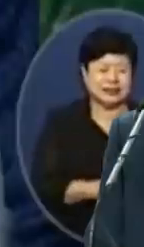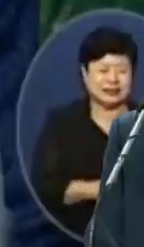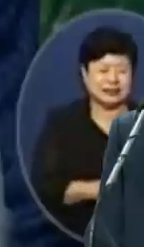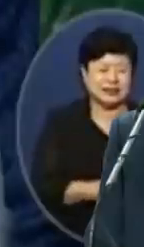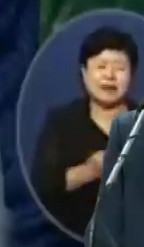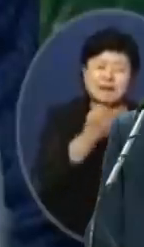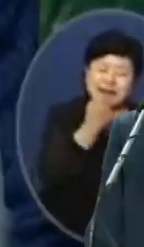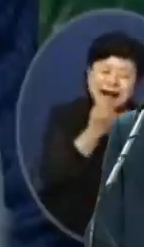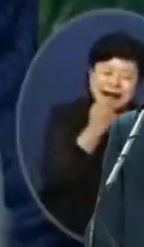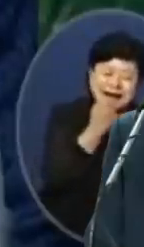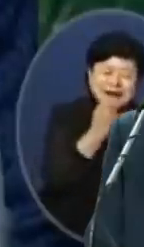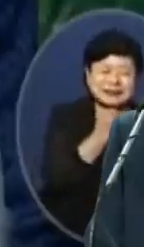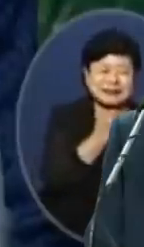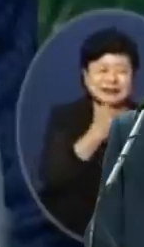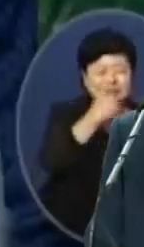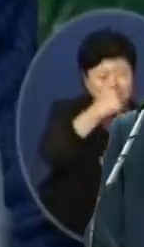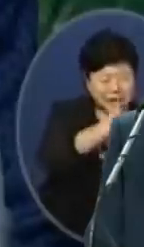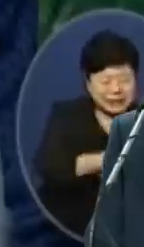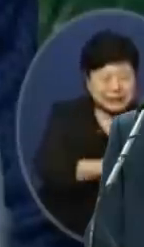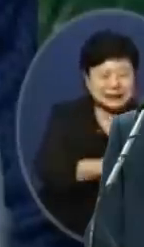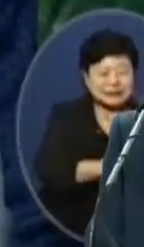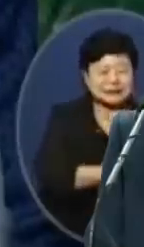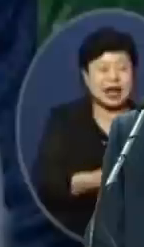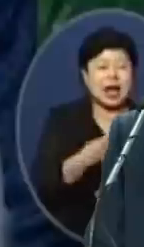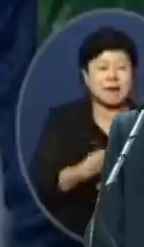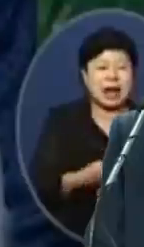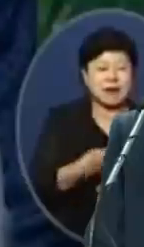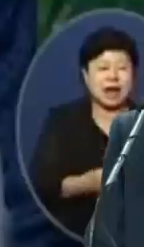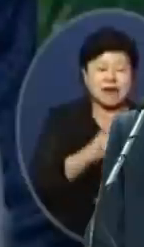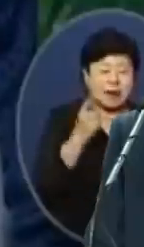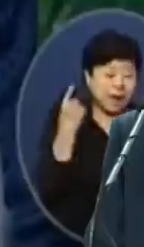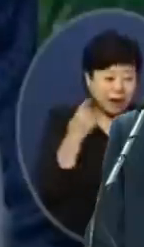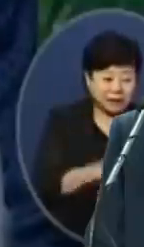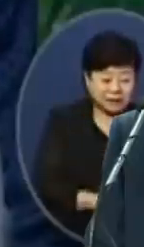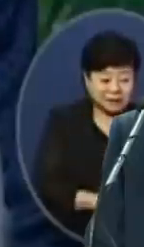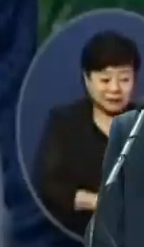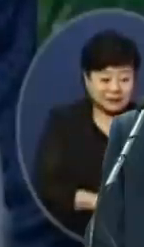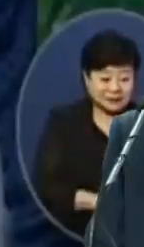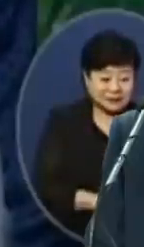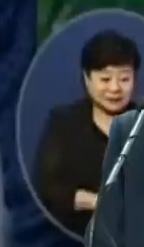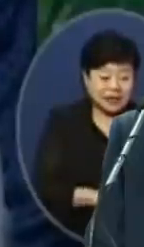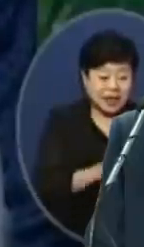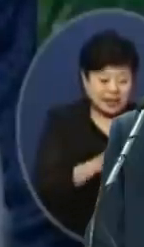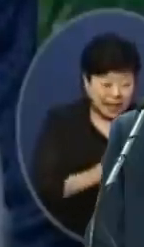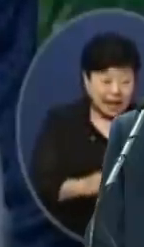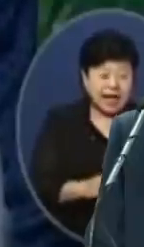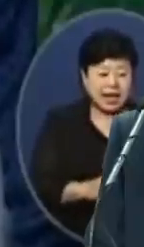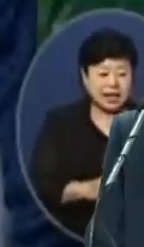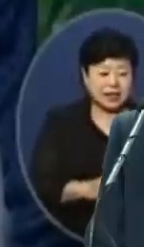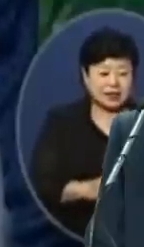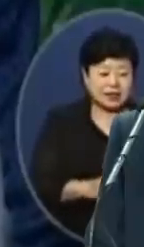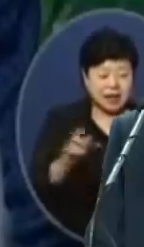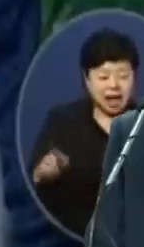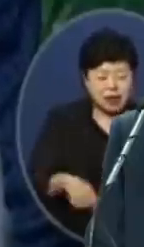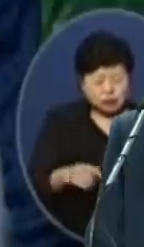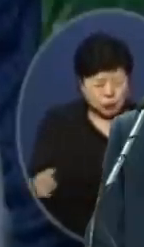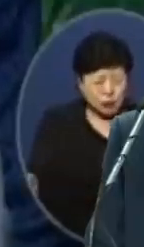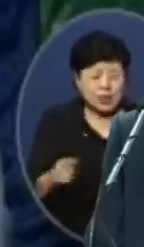대소를 하는 겁니다. 이제 마지막 발광을 한다고. 그래서 계속해서 하루